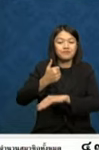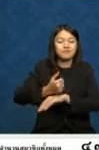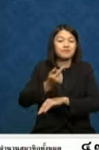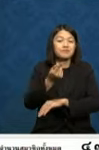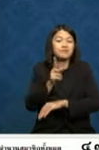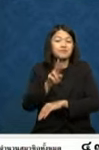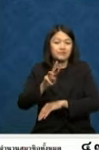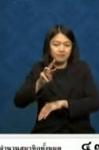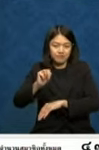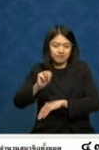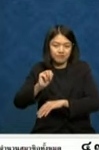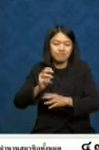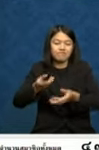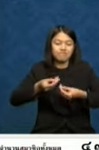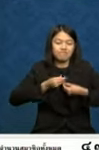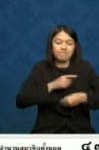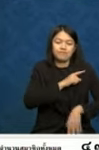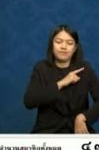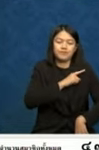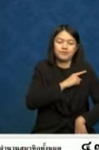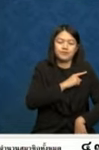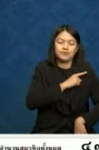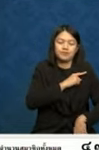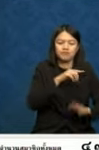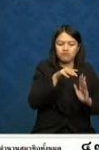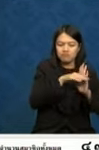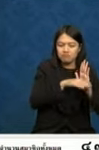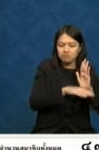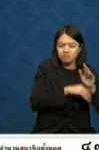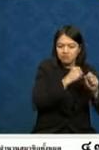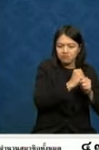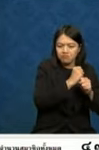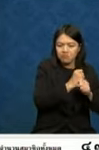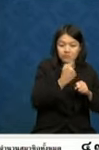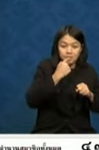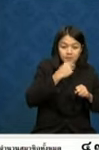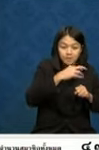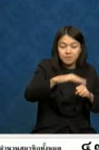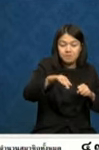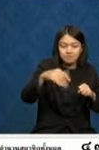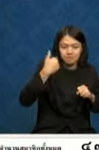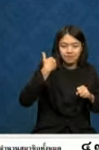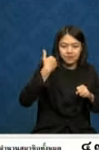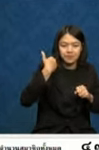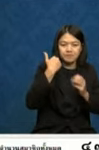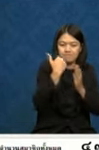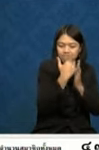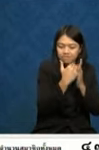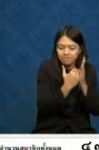ายนะครับโดยกำหนดขอบเขตการทำงานในพื้นที่ทางทะเลนะครับ